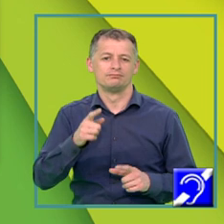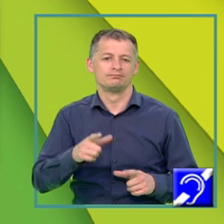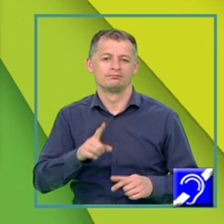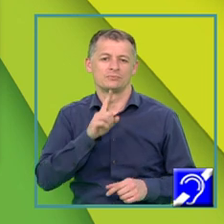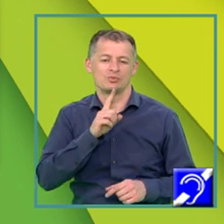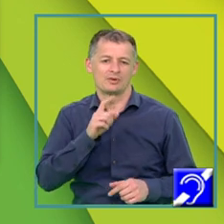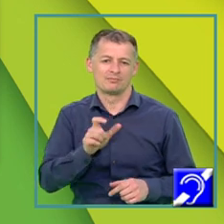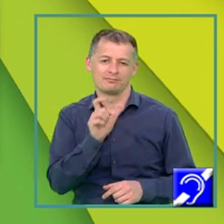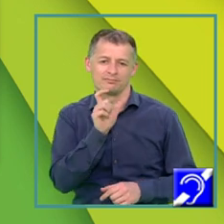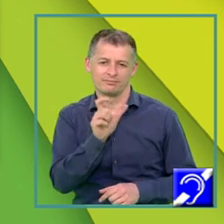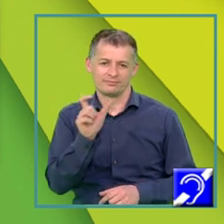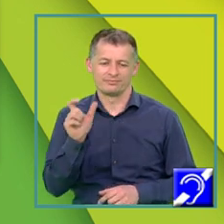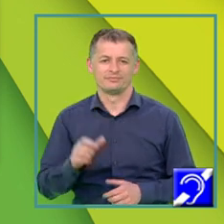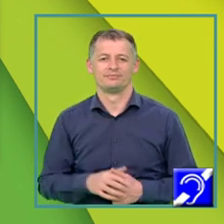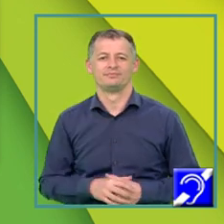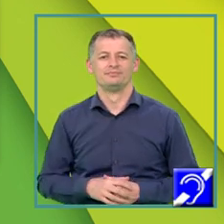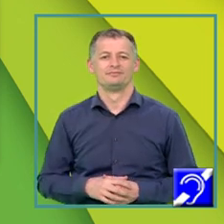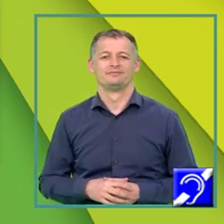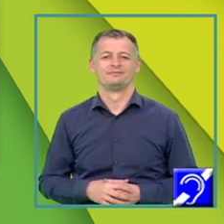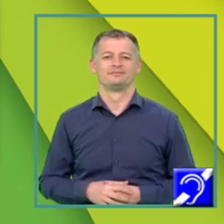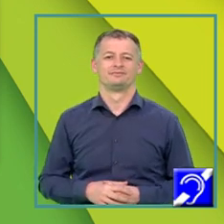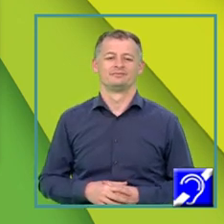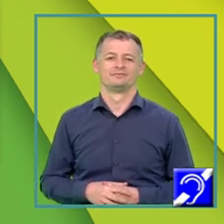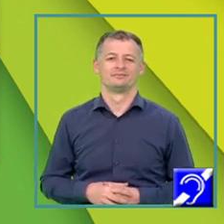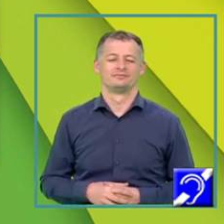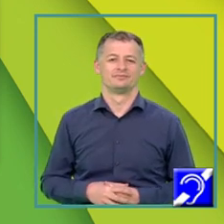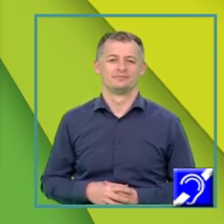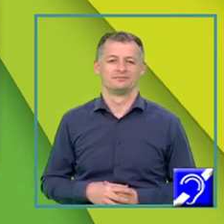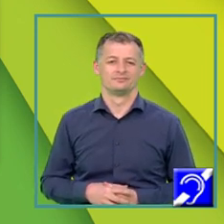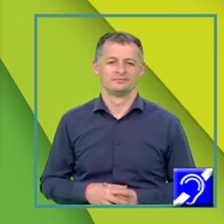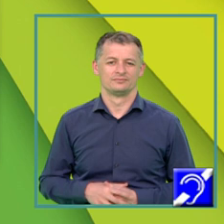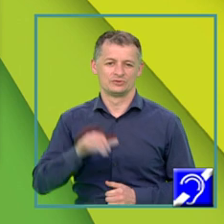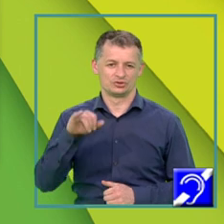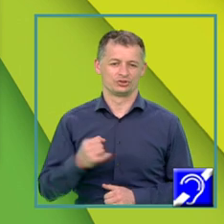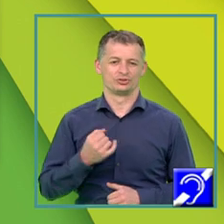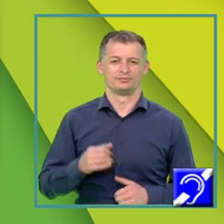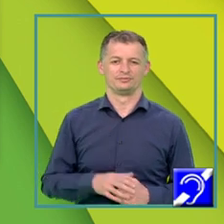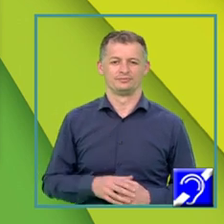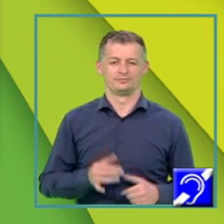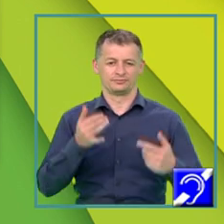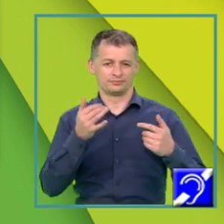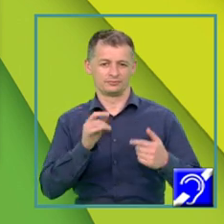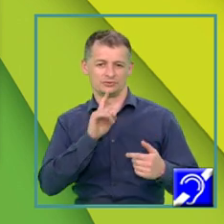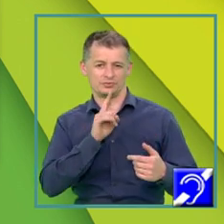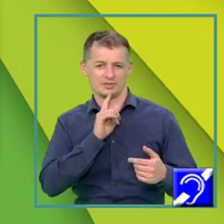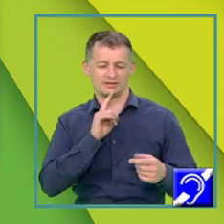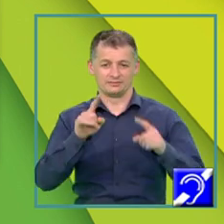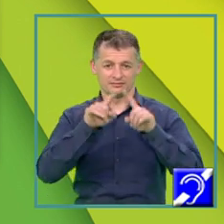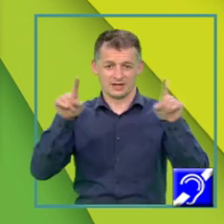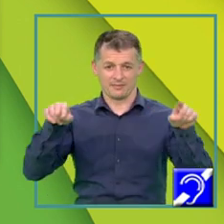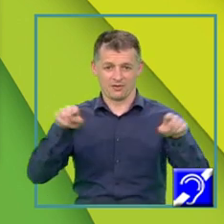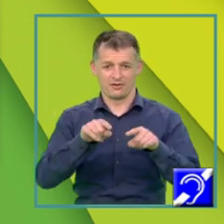rezervat în urma declarării cer șir de 101 și numere tabloul lui